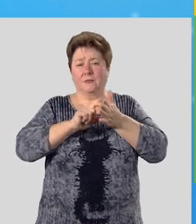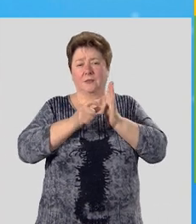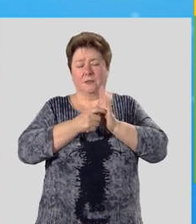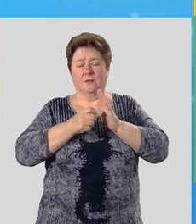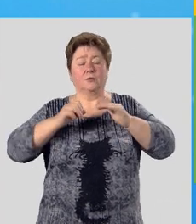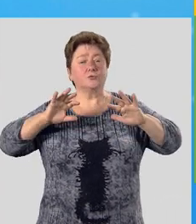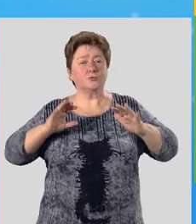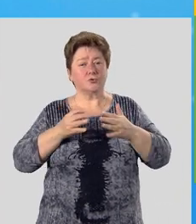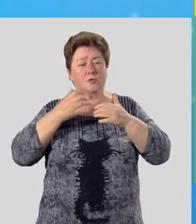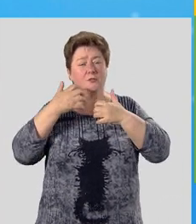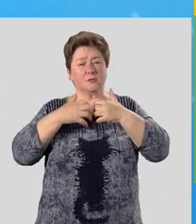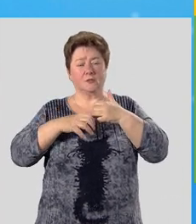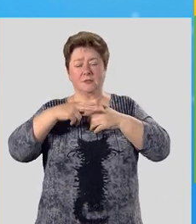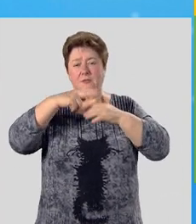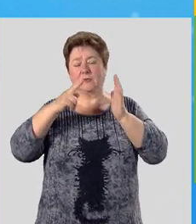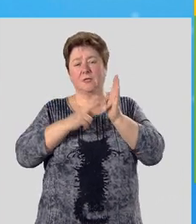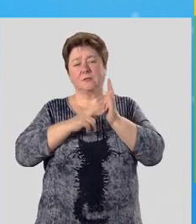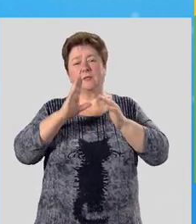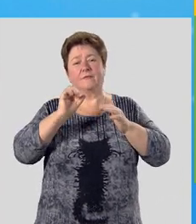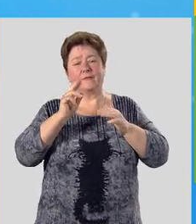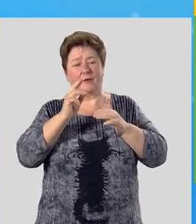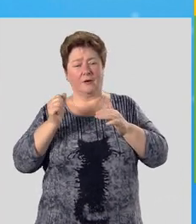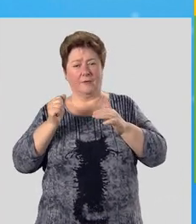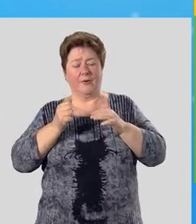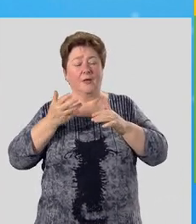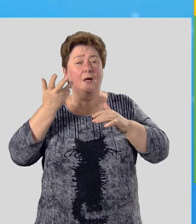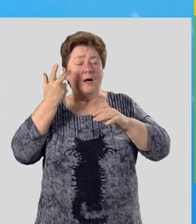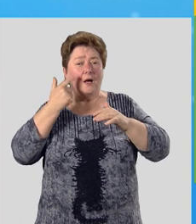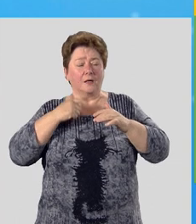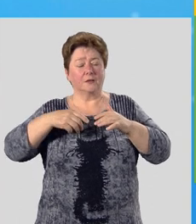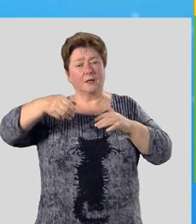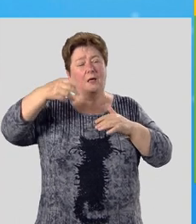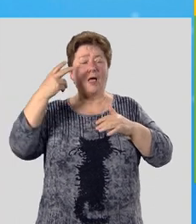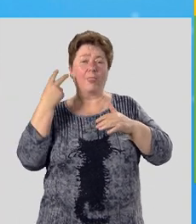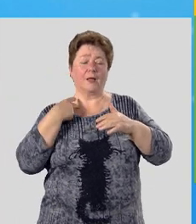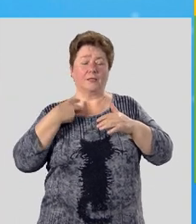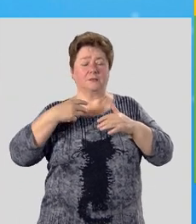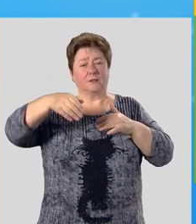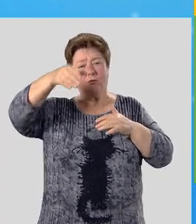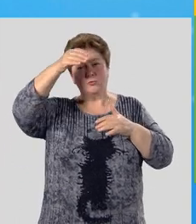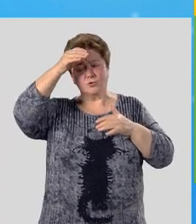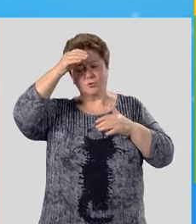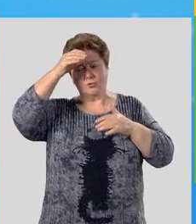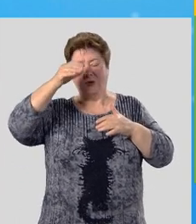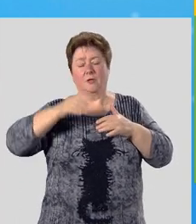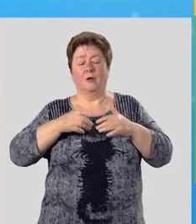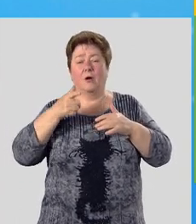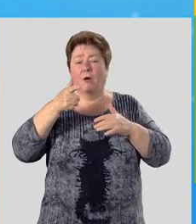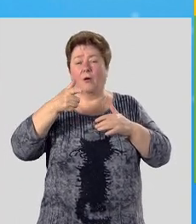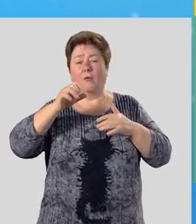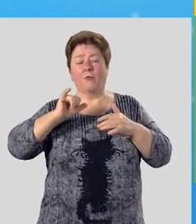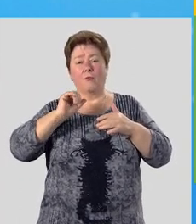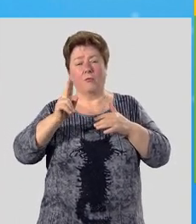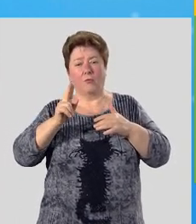клетки произошло в середине 17 века. Тогда английский естествоиспытатель